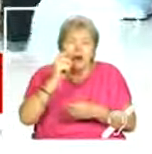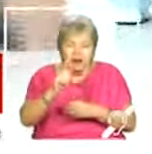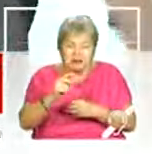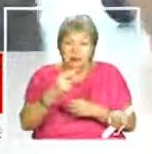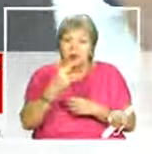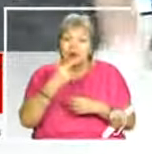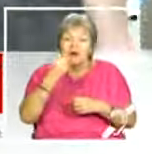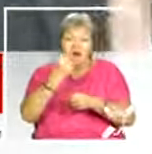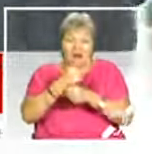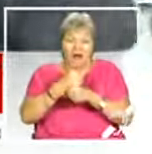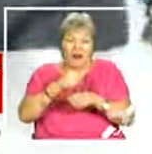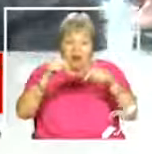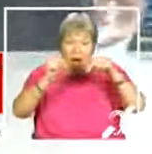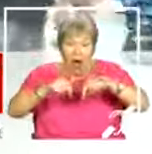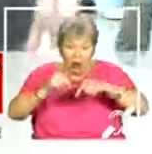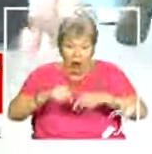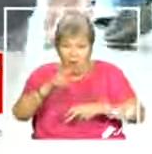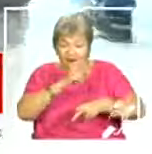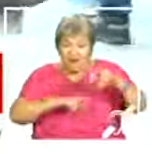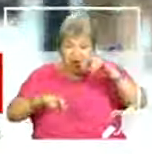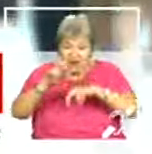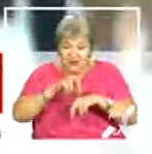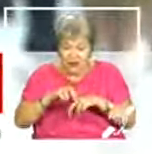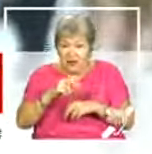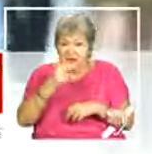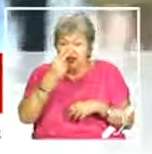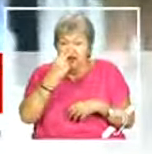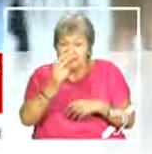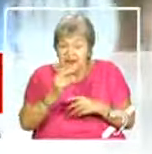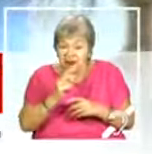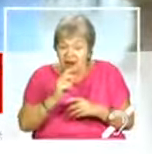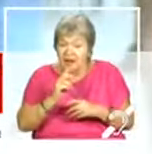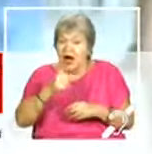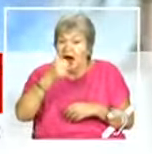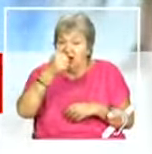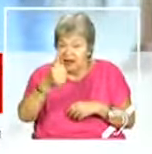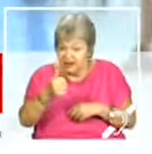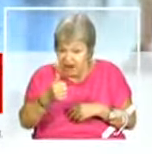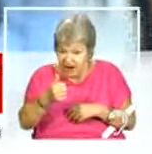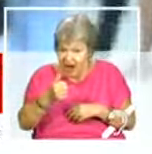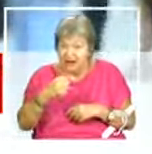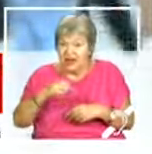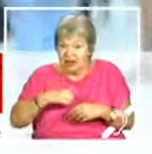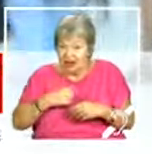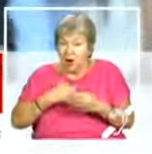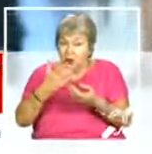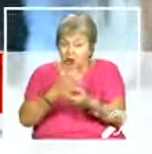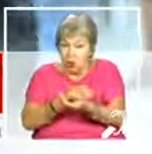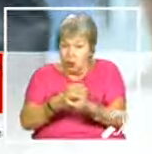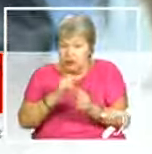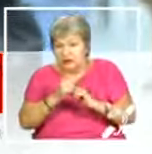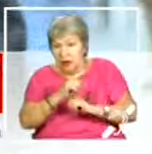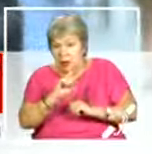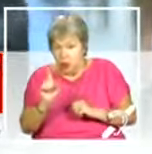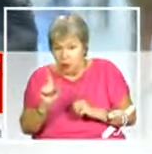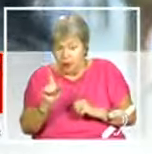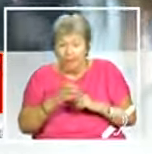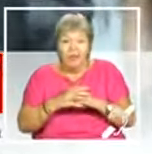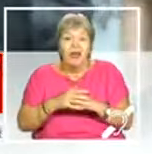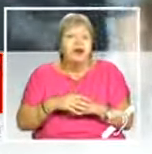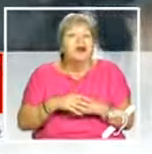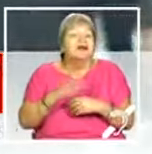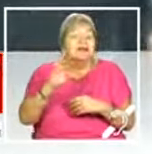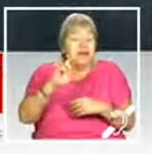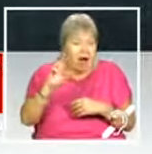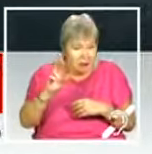poliția face în acest moment verificări pentru a vedea dacă această informație se confirmă. În ultima instanță